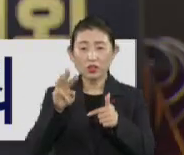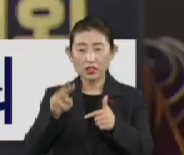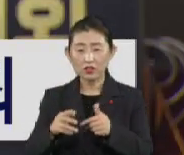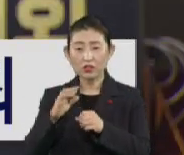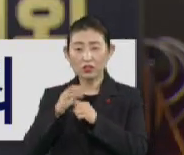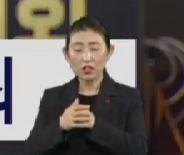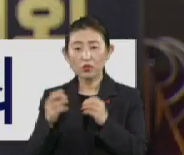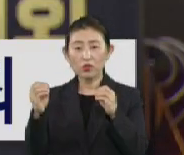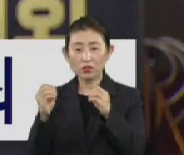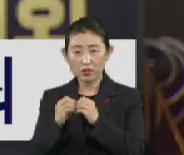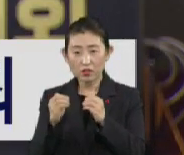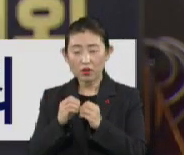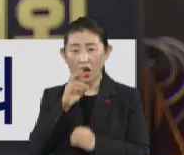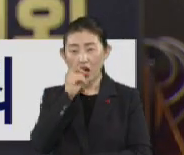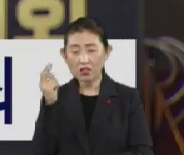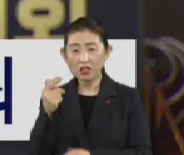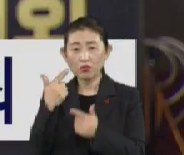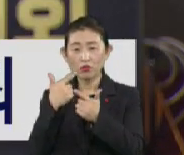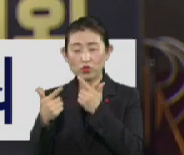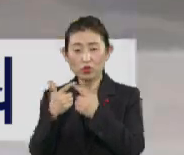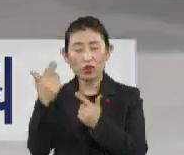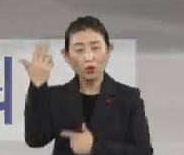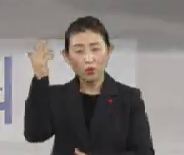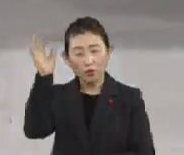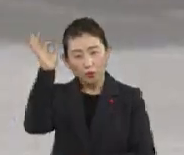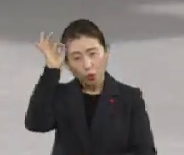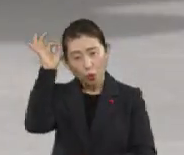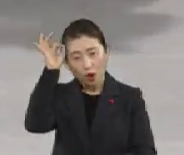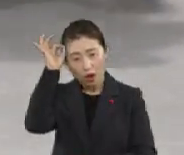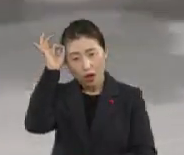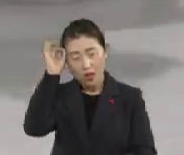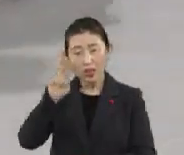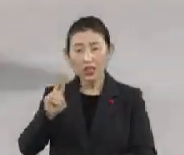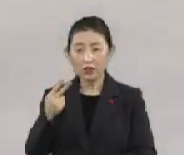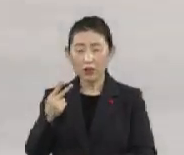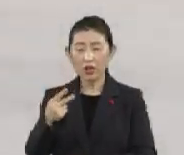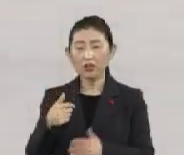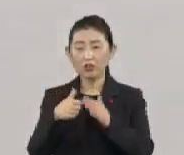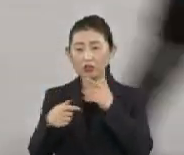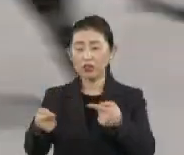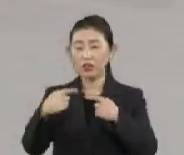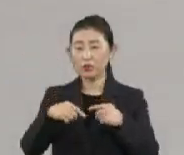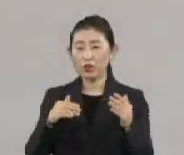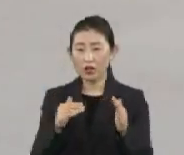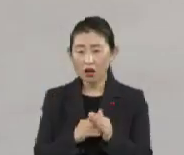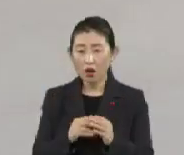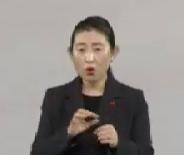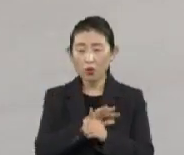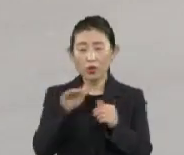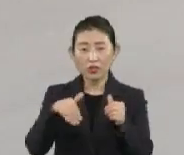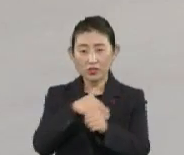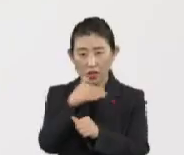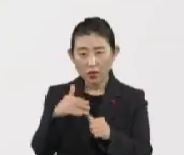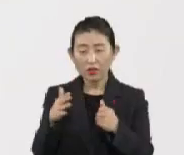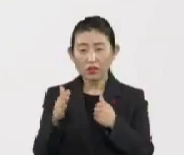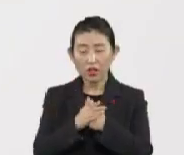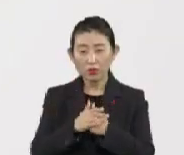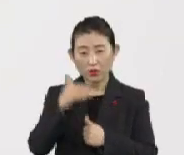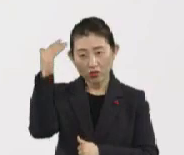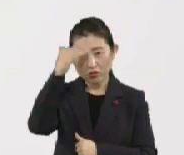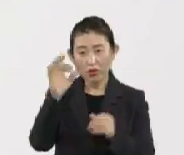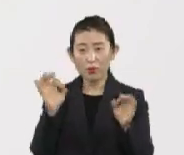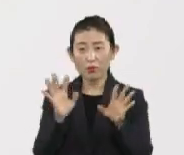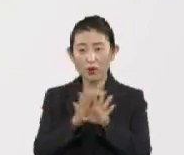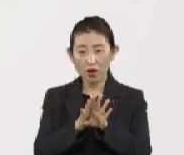인천, 대구, 창원, 아산, 부산, 포항 등을 포함하는 200여 명이 출전하며 코로나19 상황을 감안해